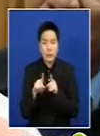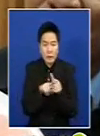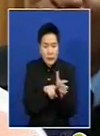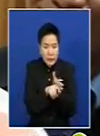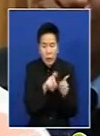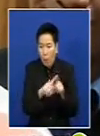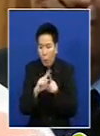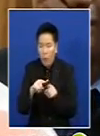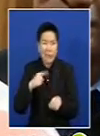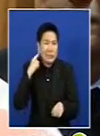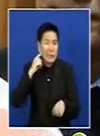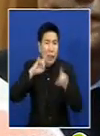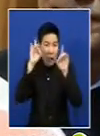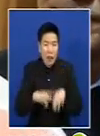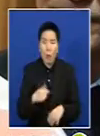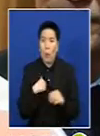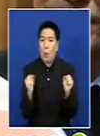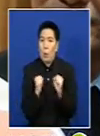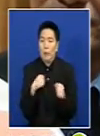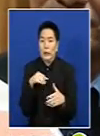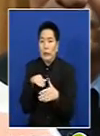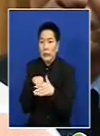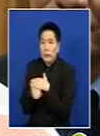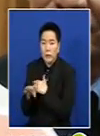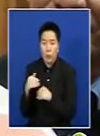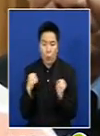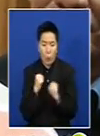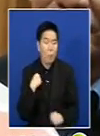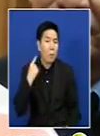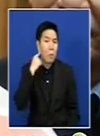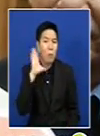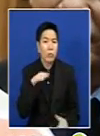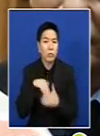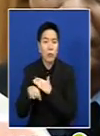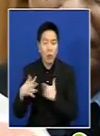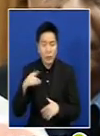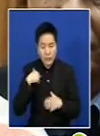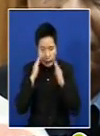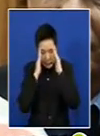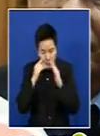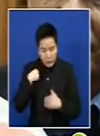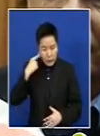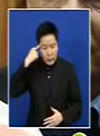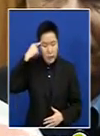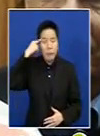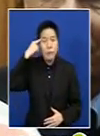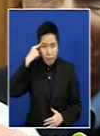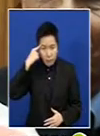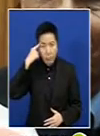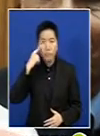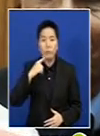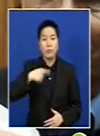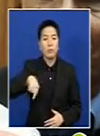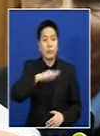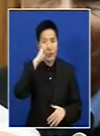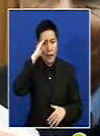ในกระแสเลือดต่างๆมันแรงเหลือเกินก็เลยทำให้ต้องหลบไปไม่กล้ามาฟังเมื่อไปตั้งสติแล้วคิดว่าวันนี้ได้รับคำยืนยันจ